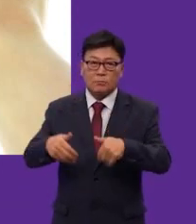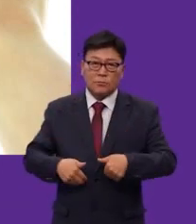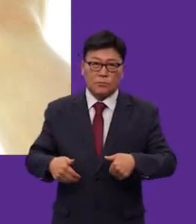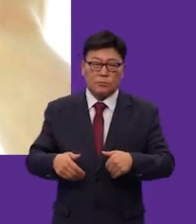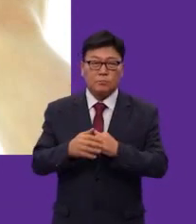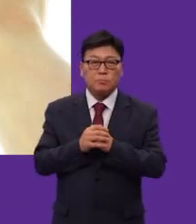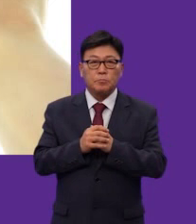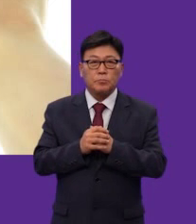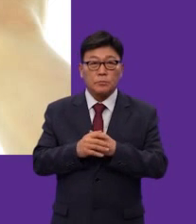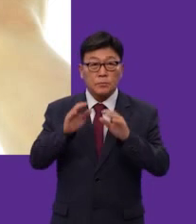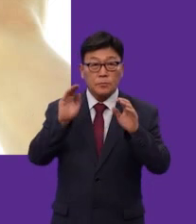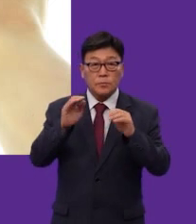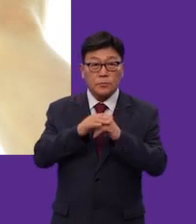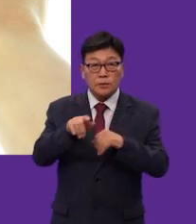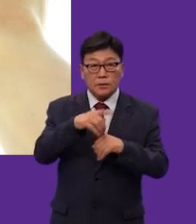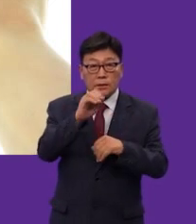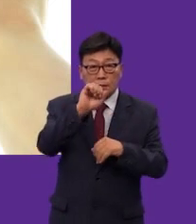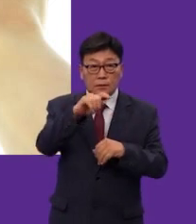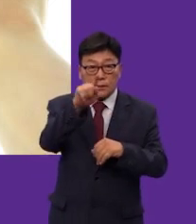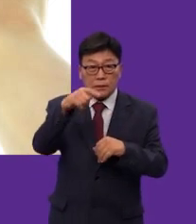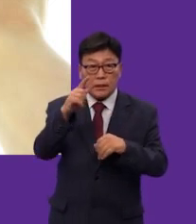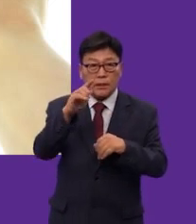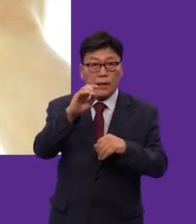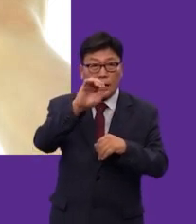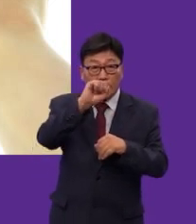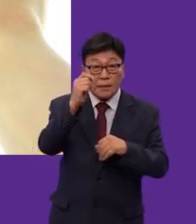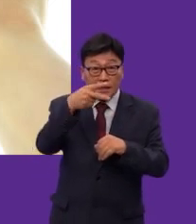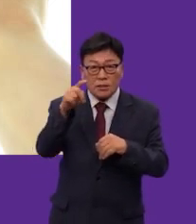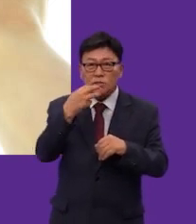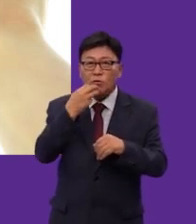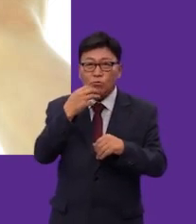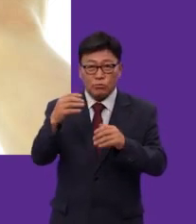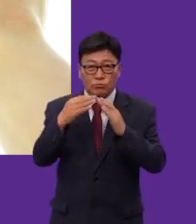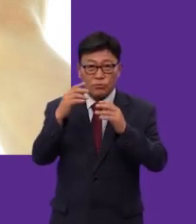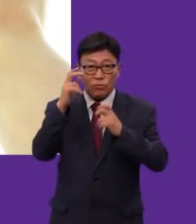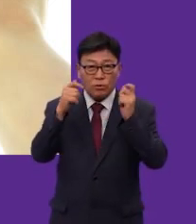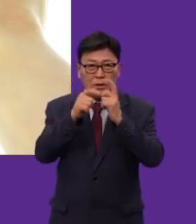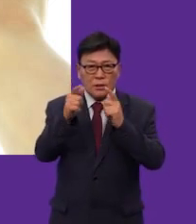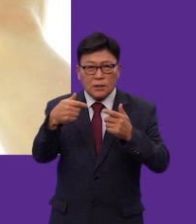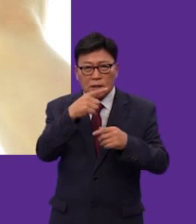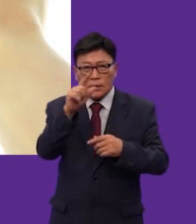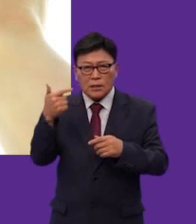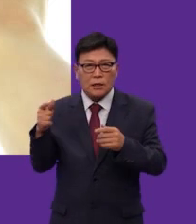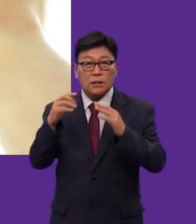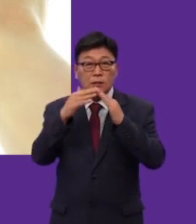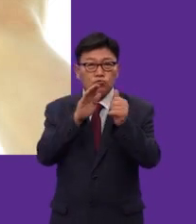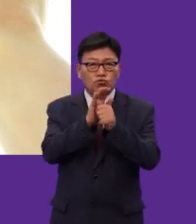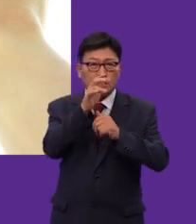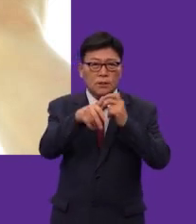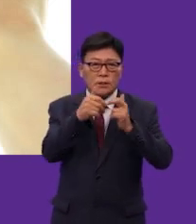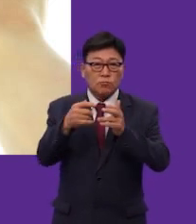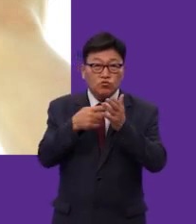요구됩니다. 현재 SH 서울주택공사에서는 청신호, 연리지홈 등 다양한 청년 주택